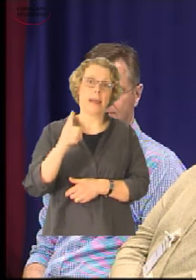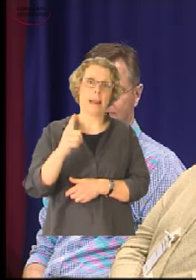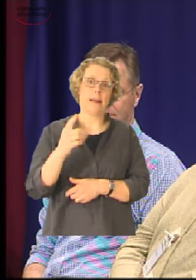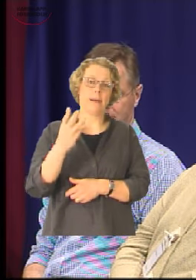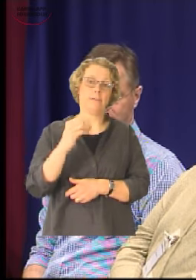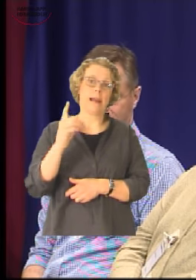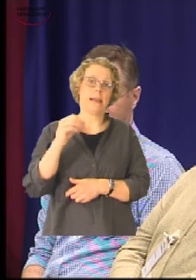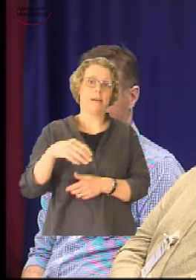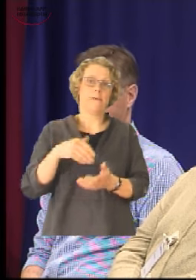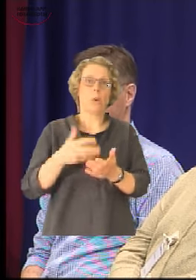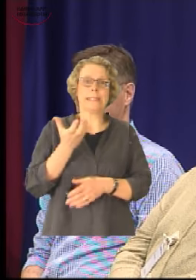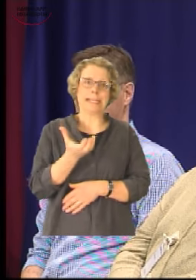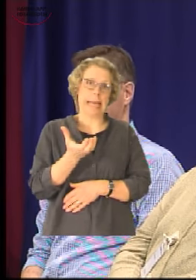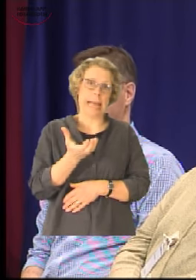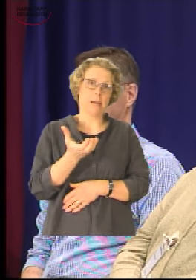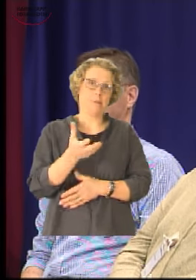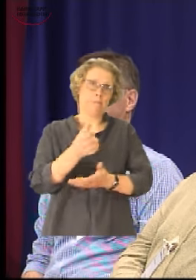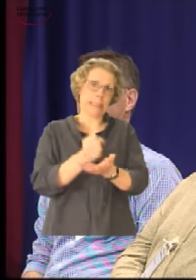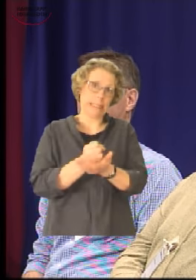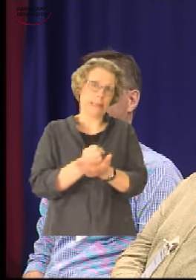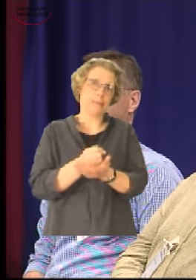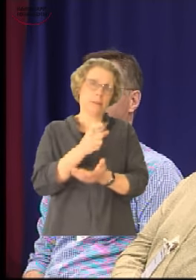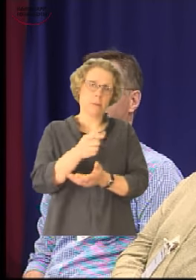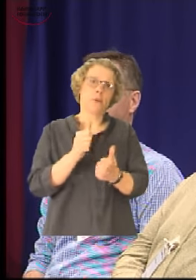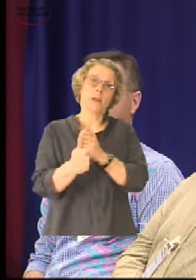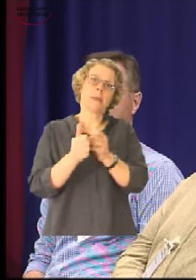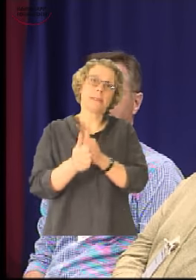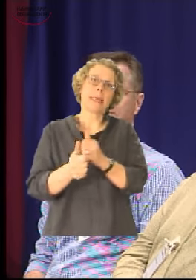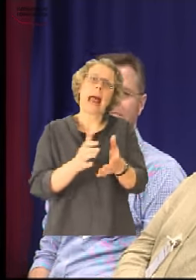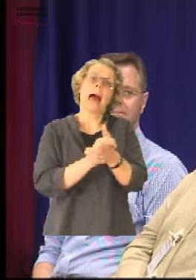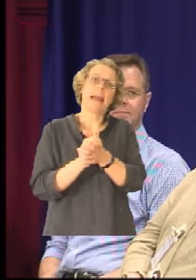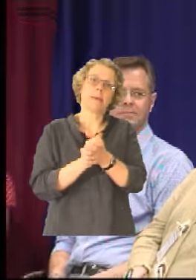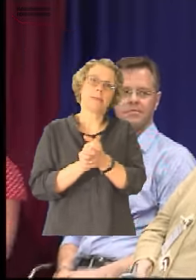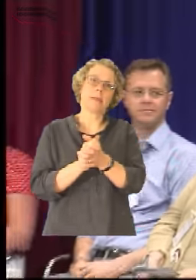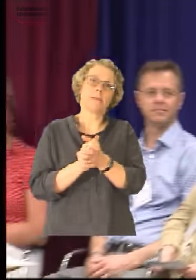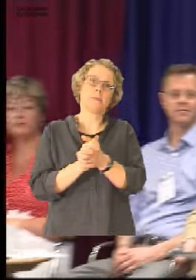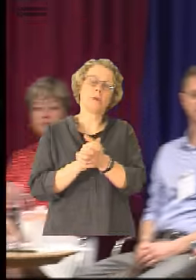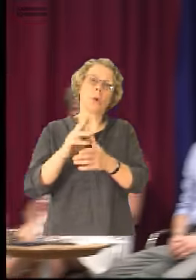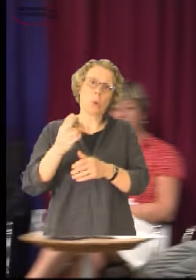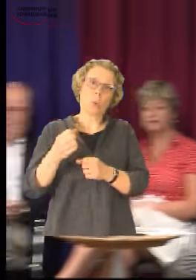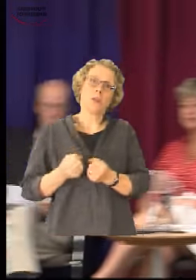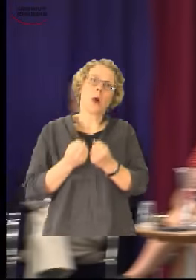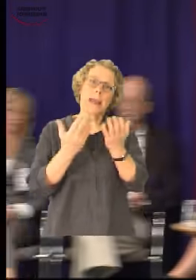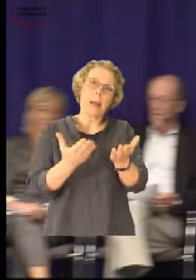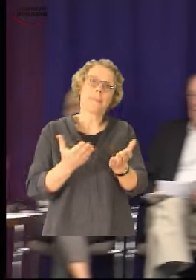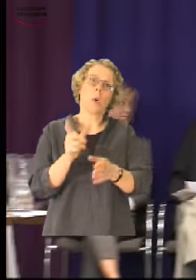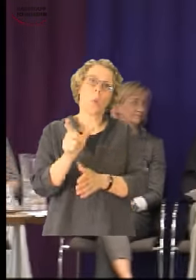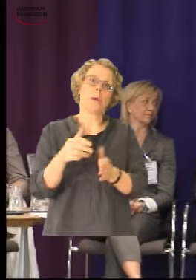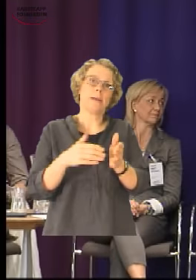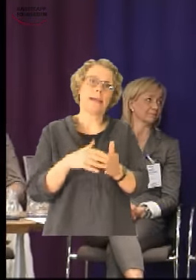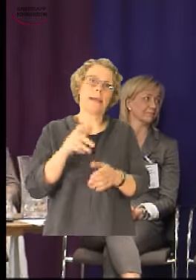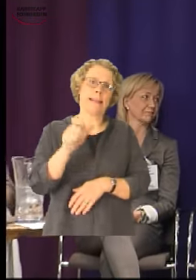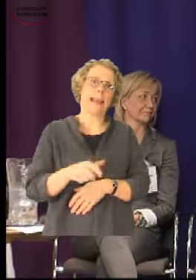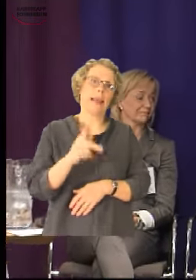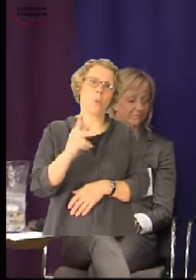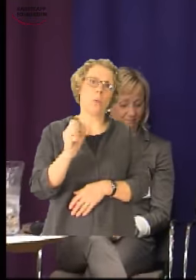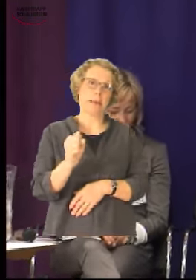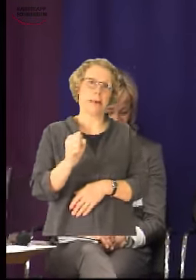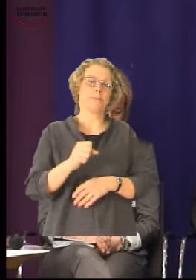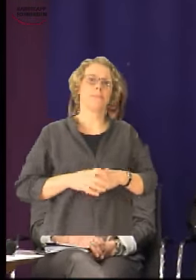här sammanhanget då representerar alliansen. Och med det så överlämnar jag ordet till dig, KG. Varsågod. Och då kan jag